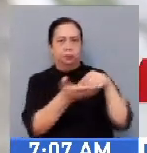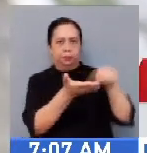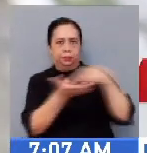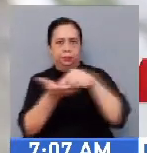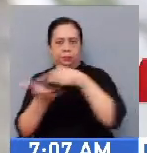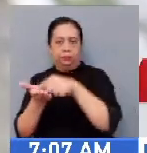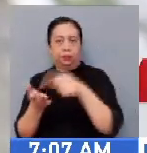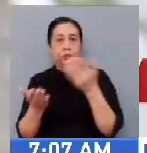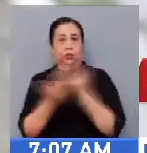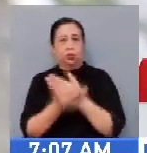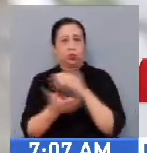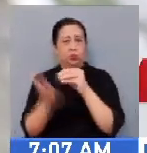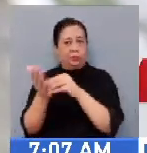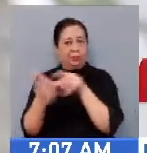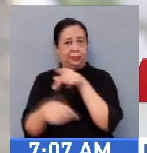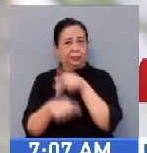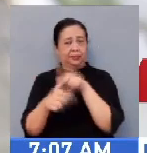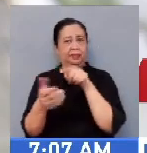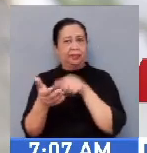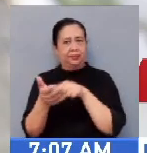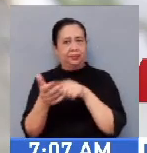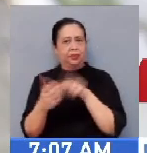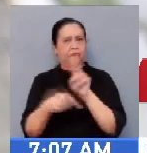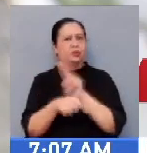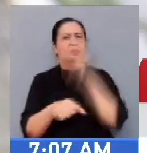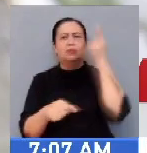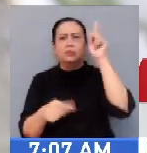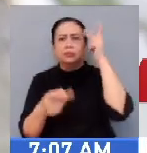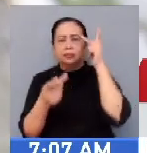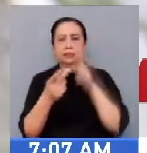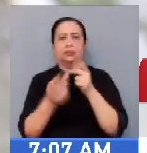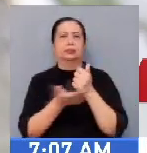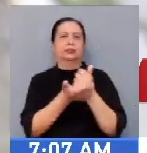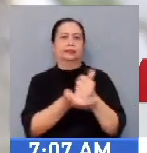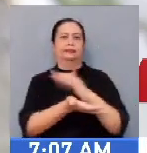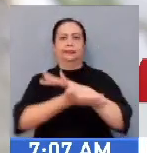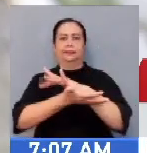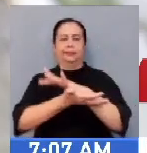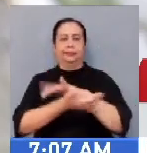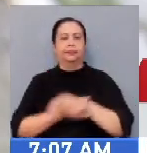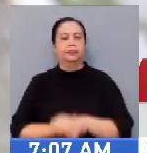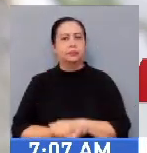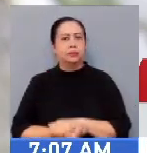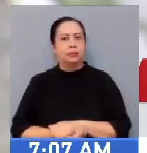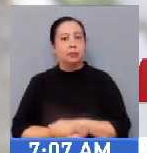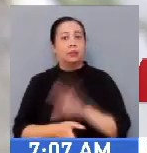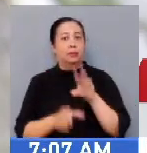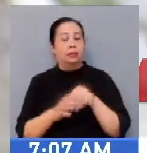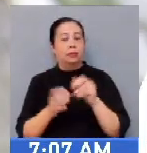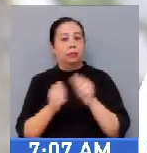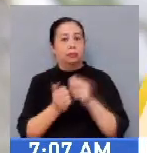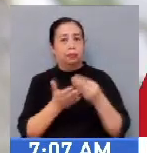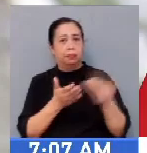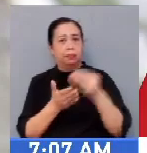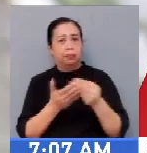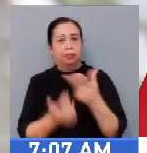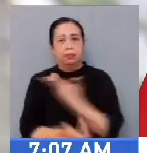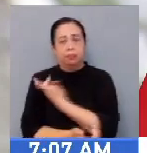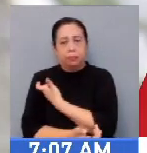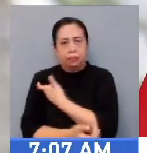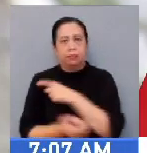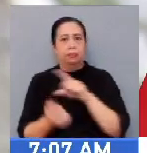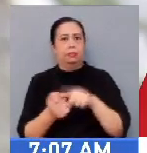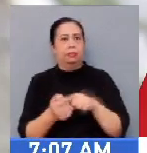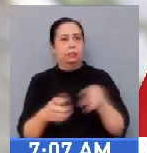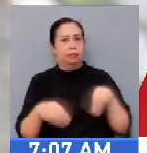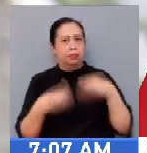pagkakautang ng Pilipinas ay ginamit para sa pagresponde sa COVID-19 pandemic, kabilang na ang pagbili ng mga vaccines, pagbibigay ng mga